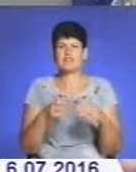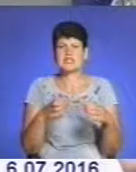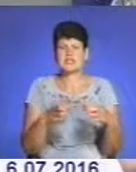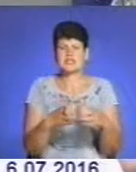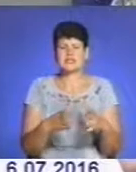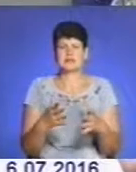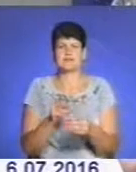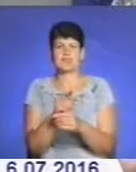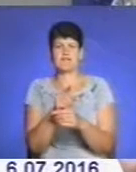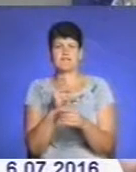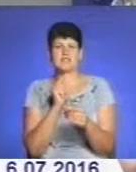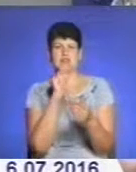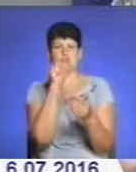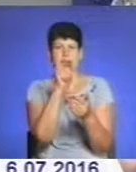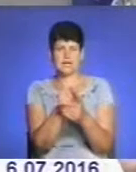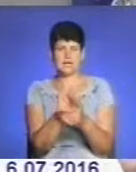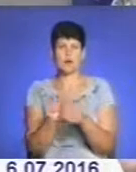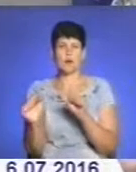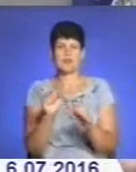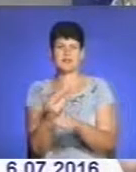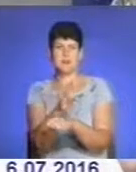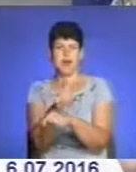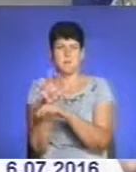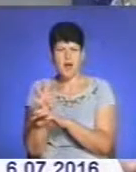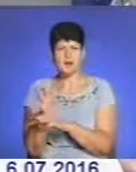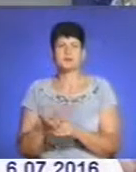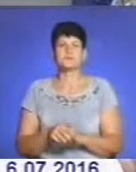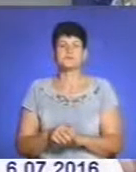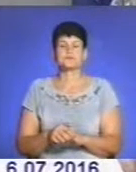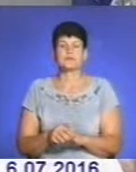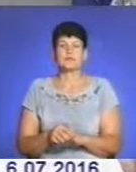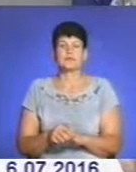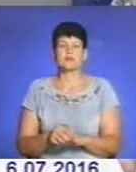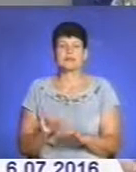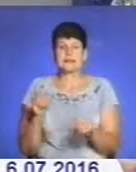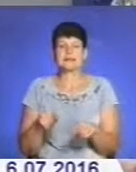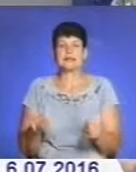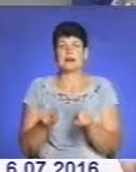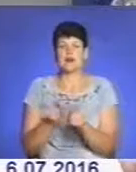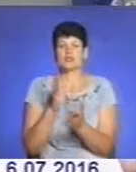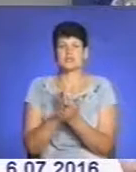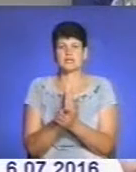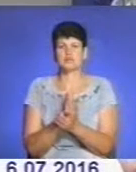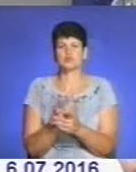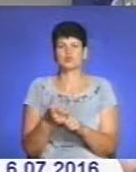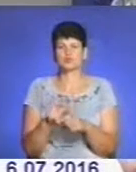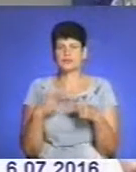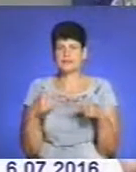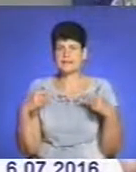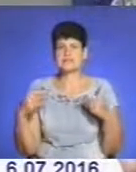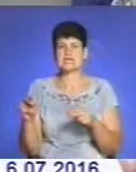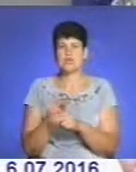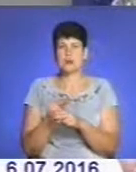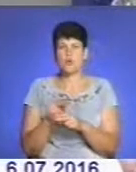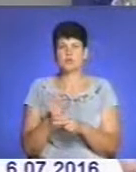навідники, командири гармат. А також є дуже багато і ремонтників, і водіїв,